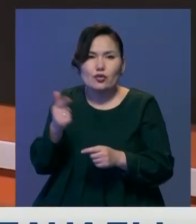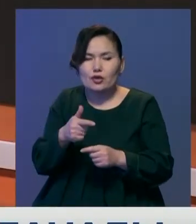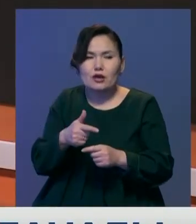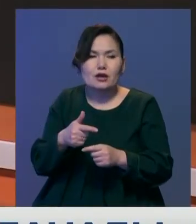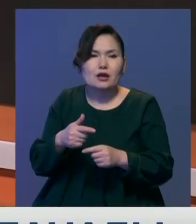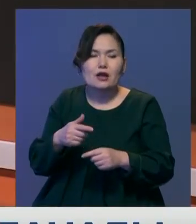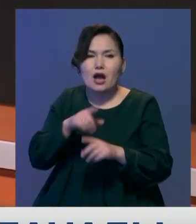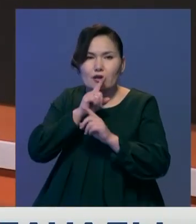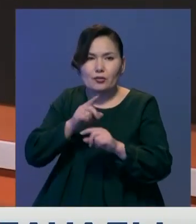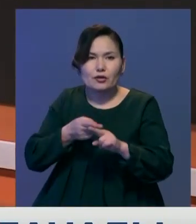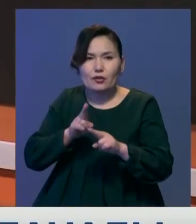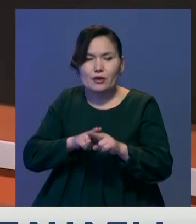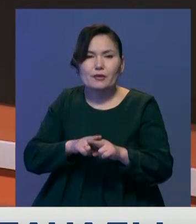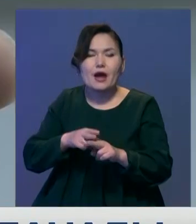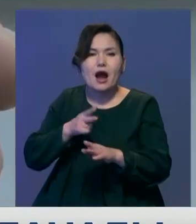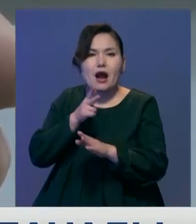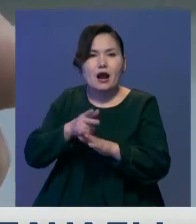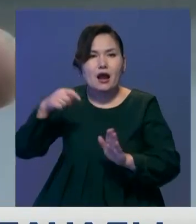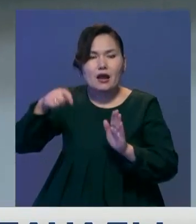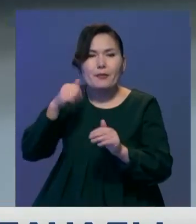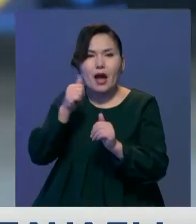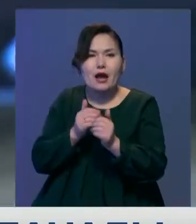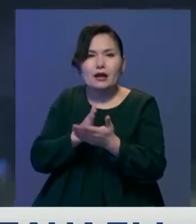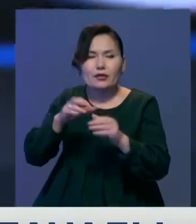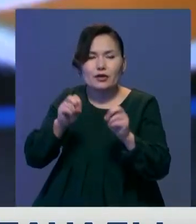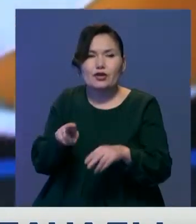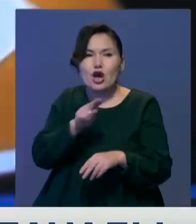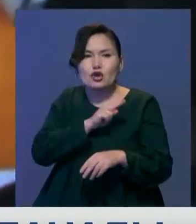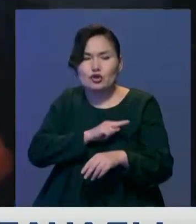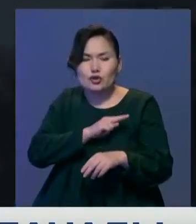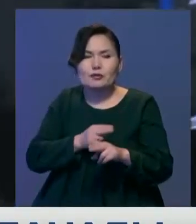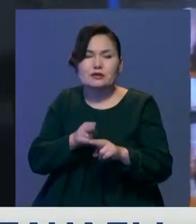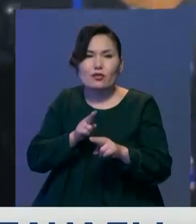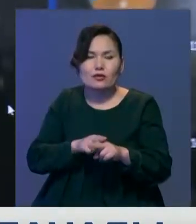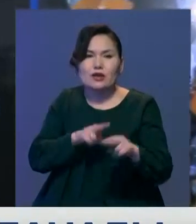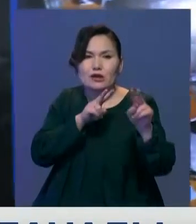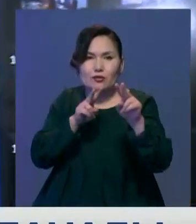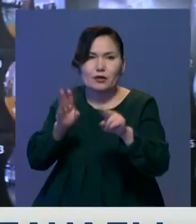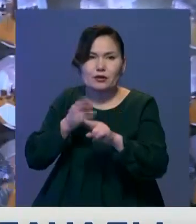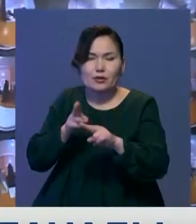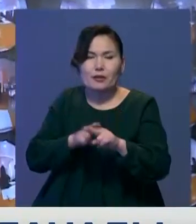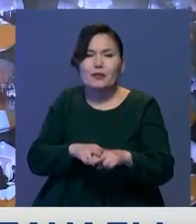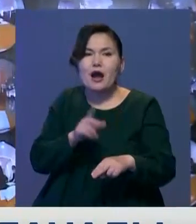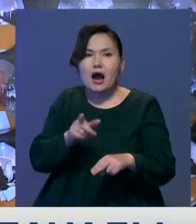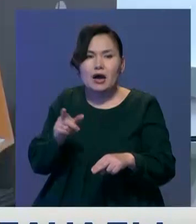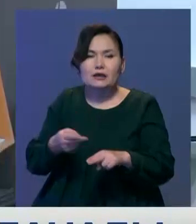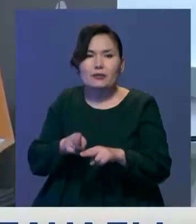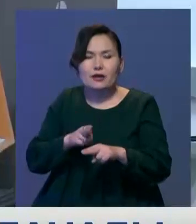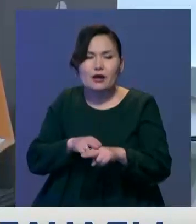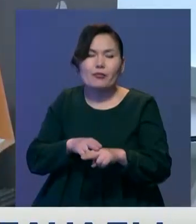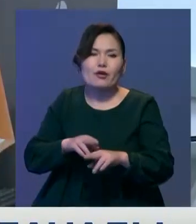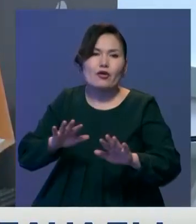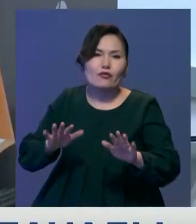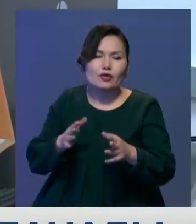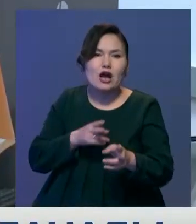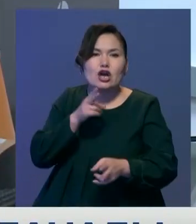де мерзімінен бұрын шықпайды. Камералар әр қызметкердің жұмыс үстеліне орнатылды. Егер тұрғындардың қызметкерлерге қатысты шағымы болса,